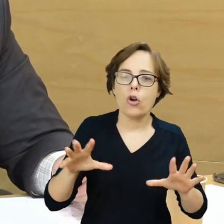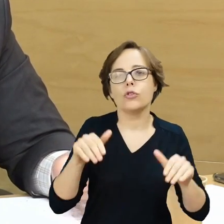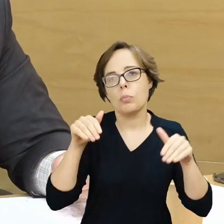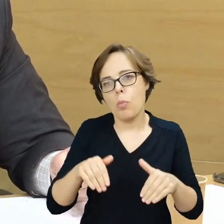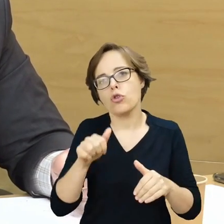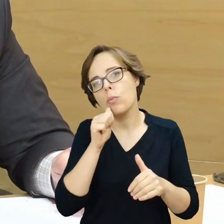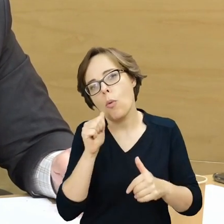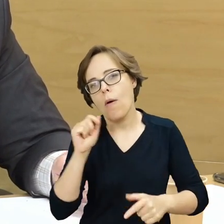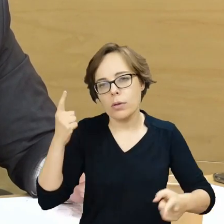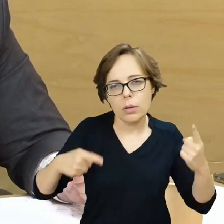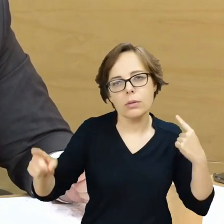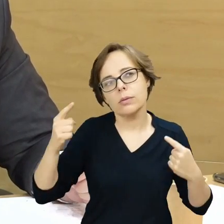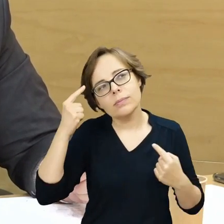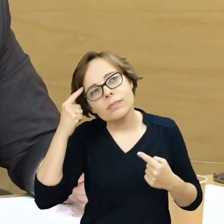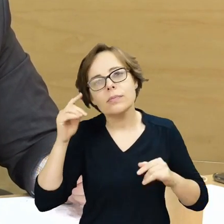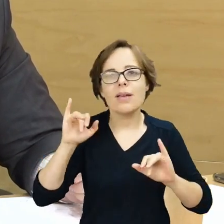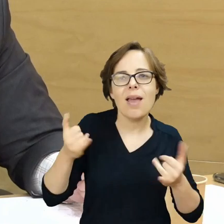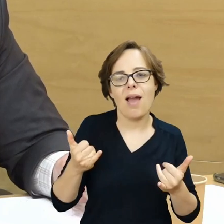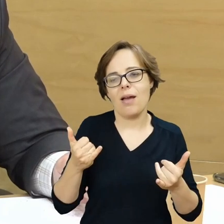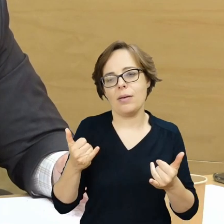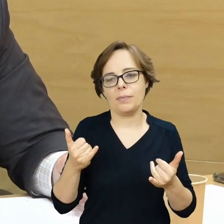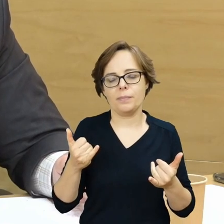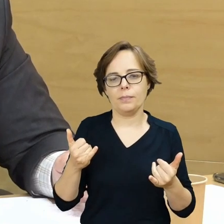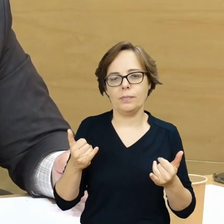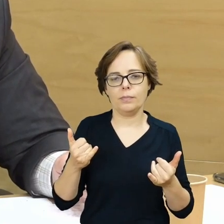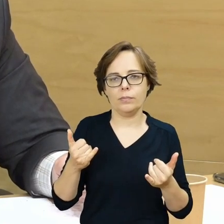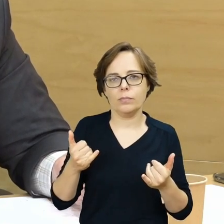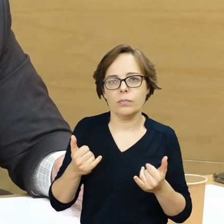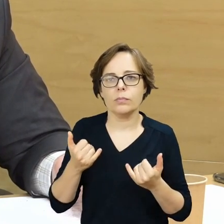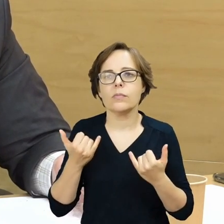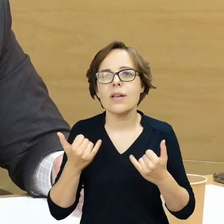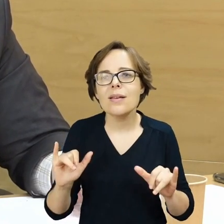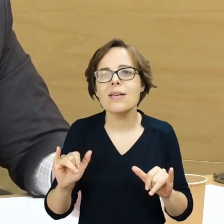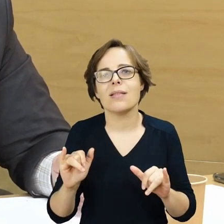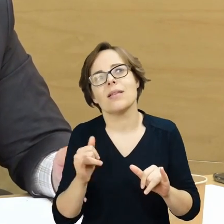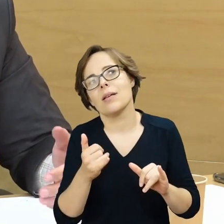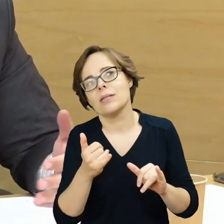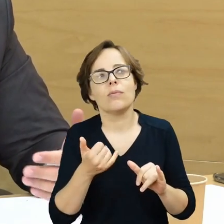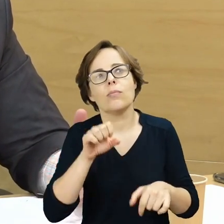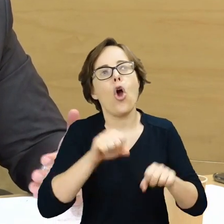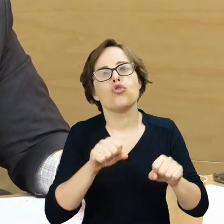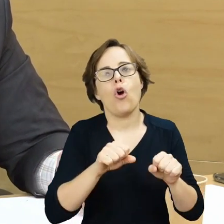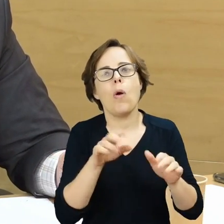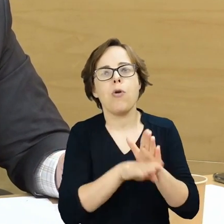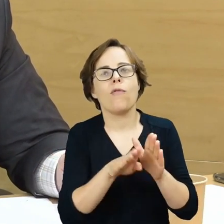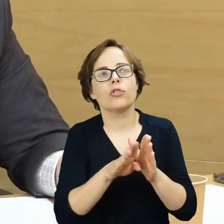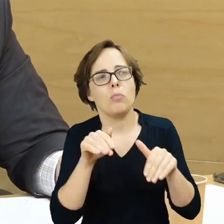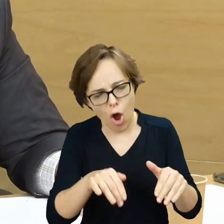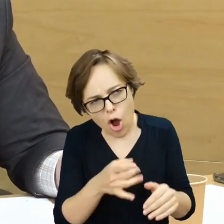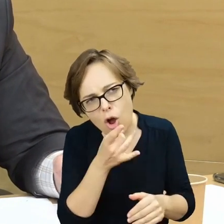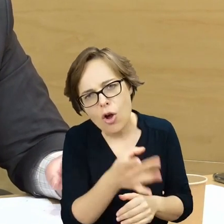próbować wnosić jakieś środki prawne do sądów powszechnych, ale no